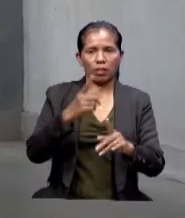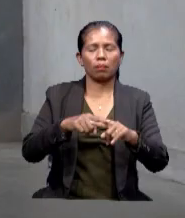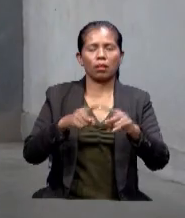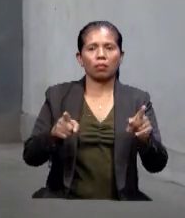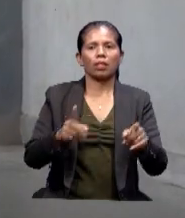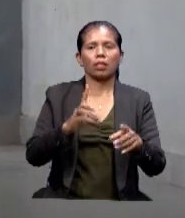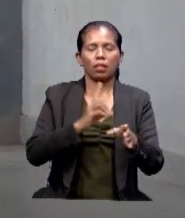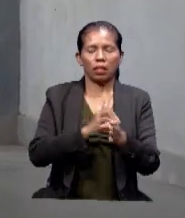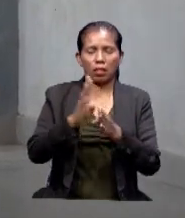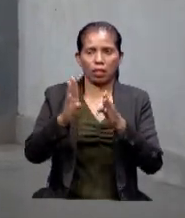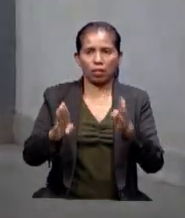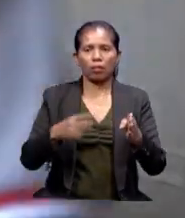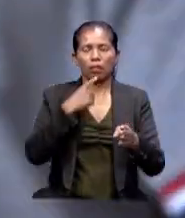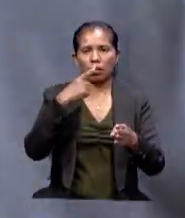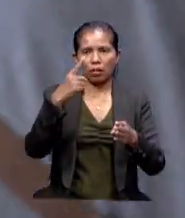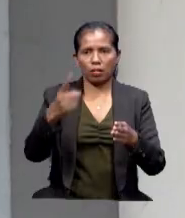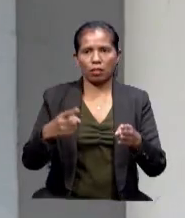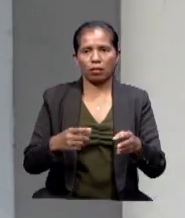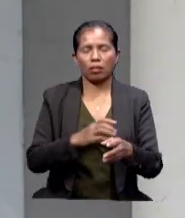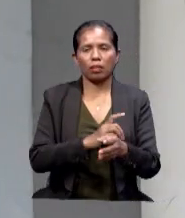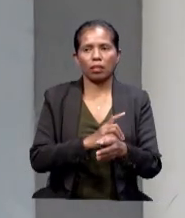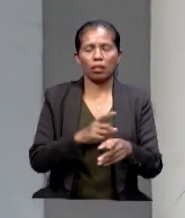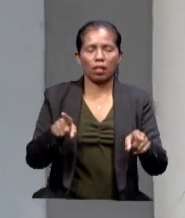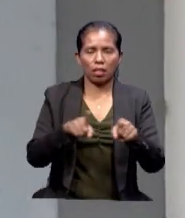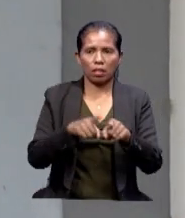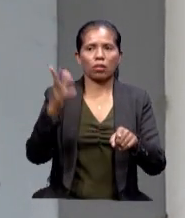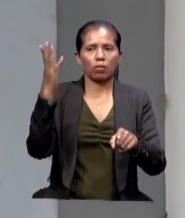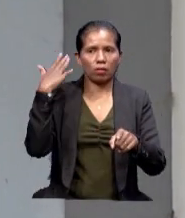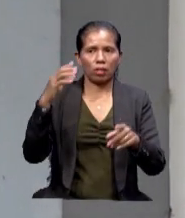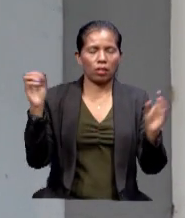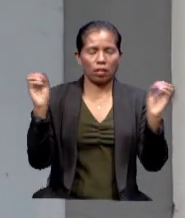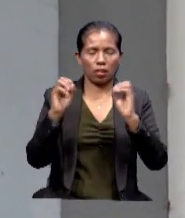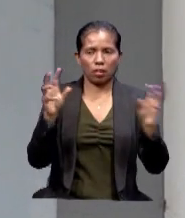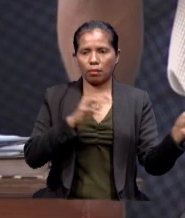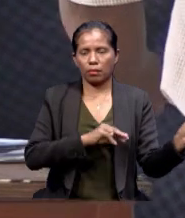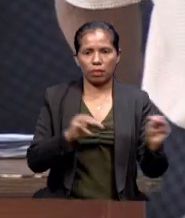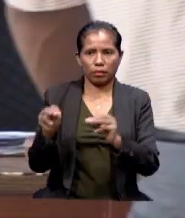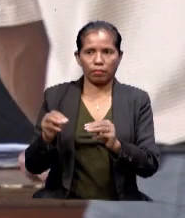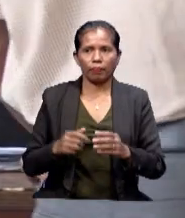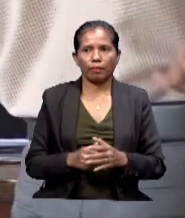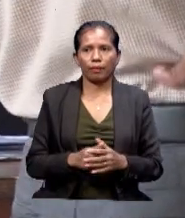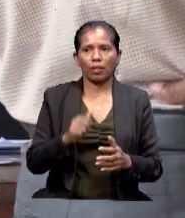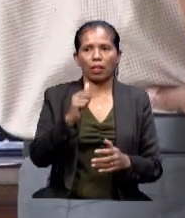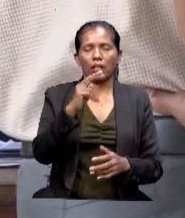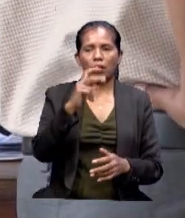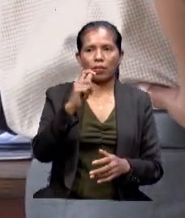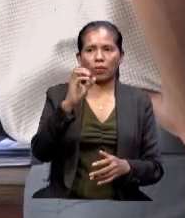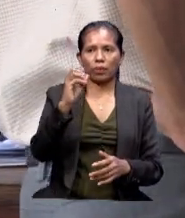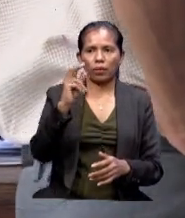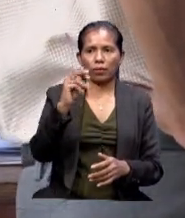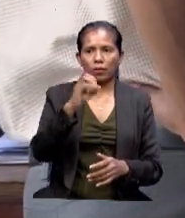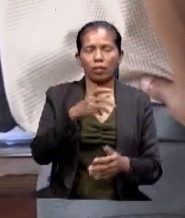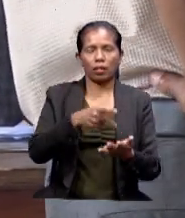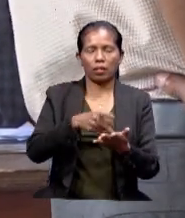NTT esclarece tarefa trata dokumentu se hanesan uluk no la iha mudansan. Antonio Hateten durante ne selu